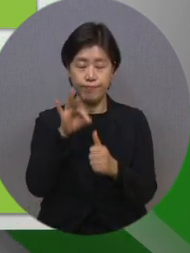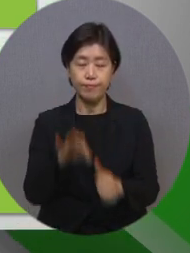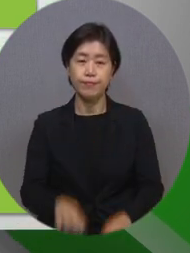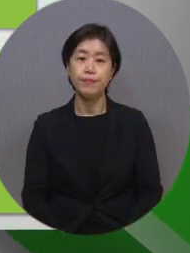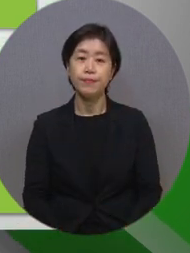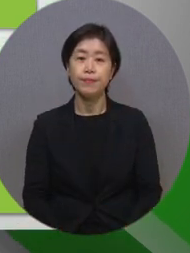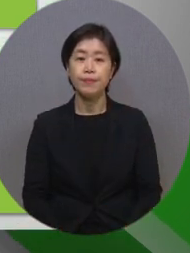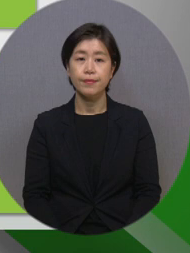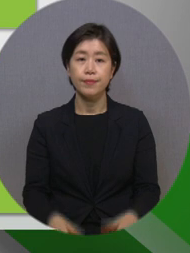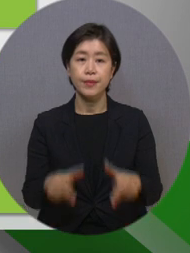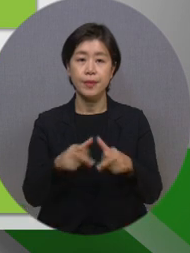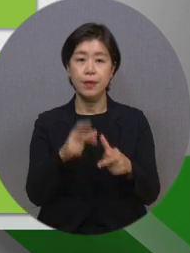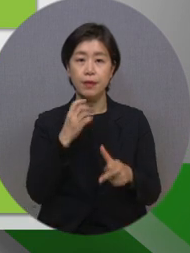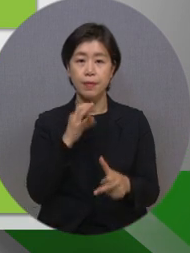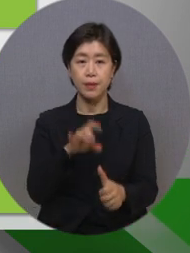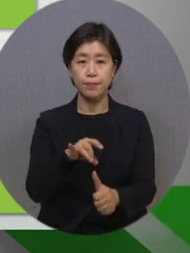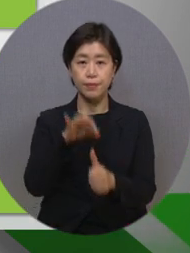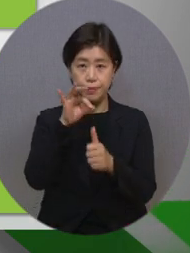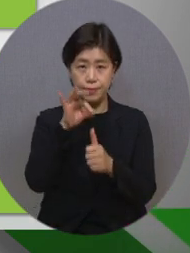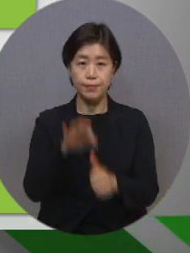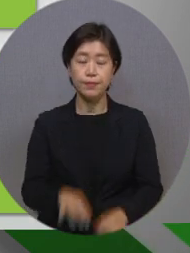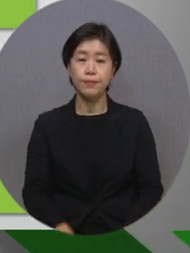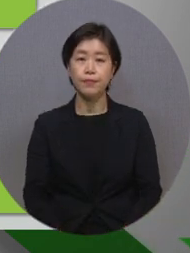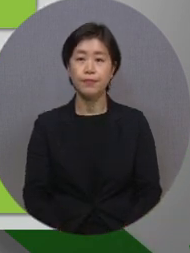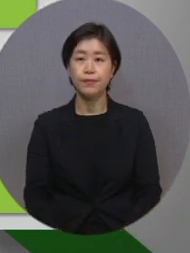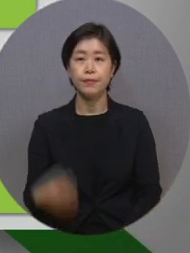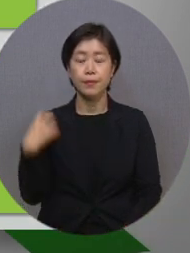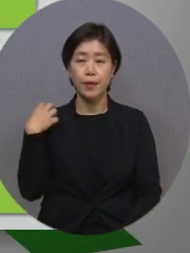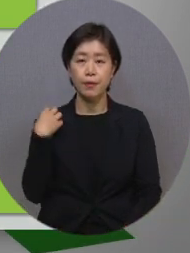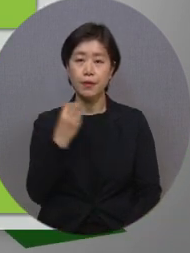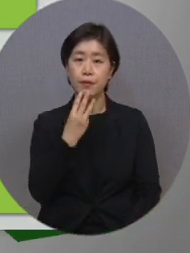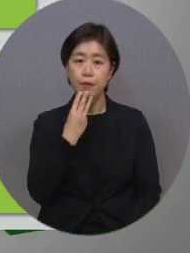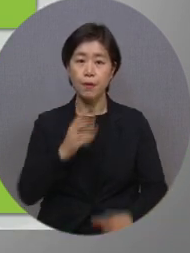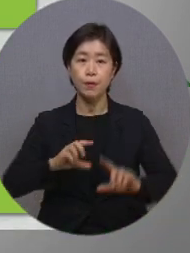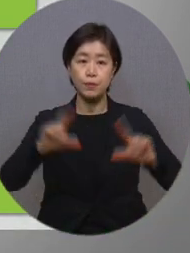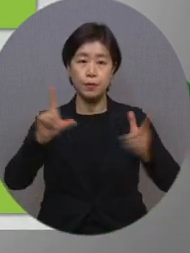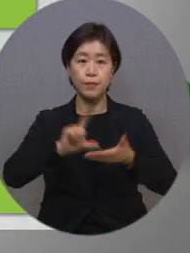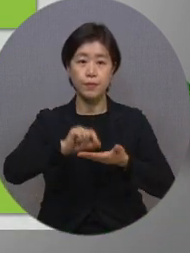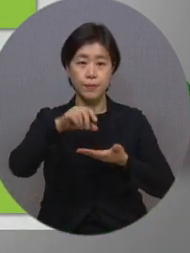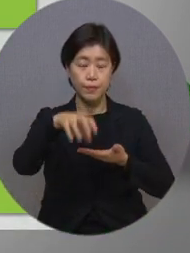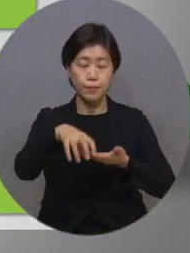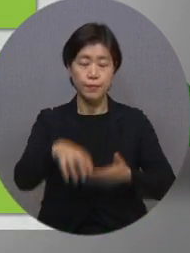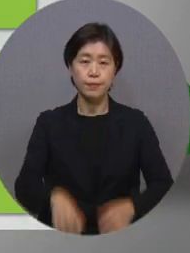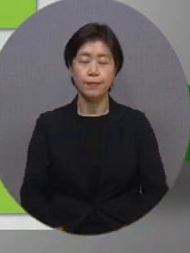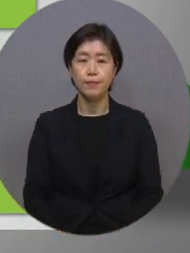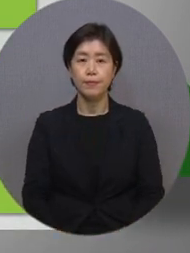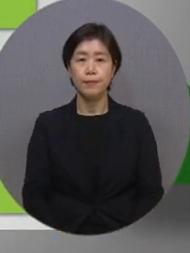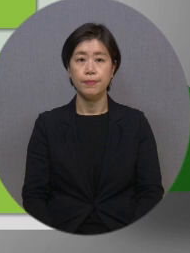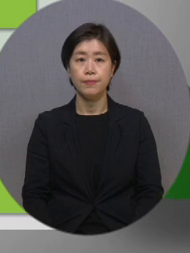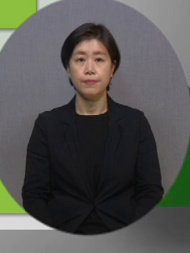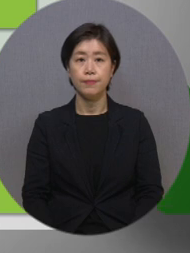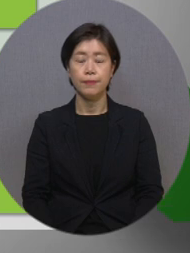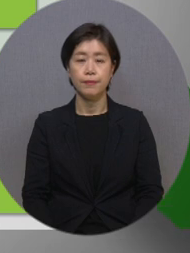모집합니다. 장애인만 채용하며 담당 지사는 서울 동부지사입니다.